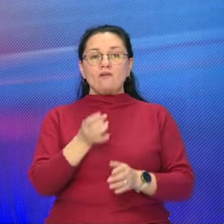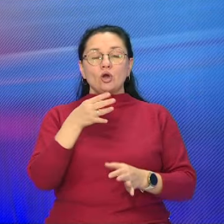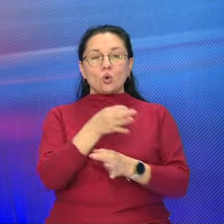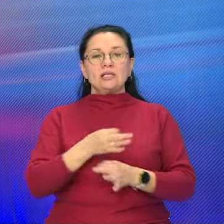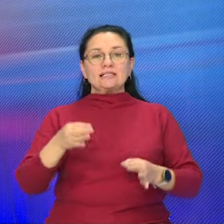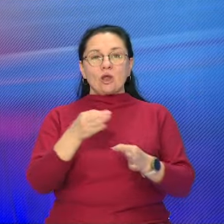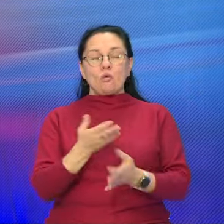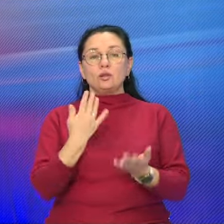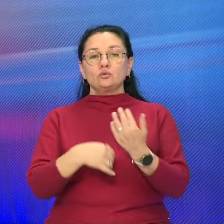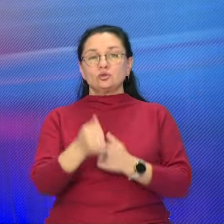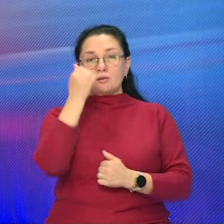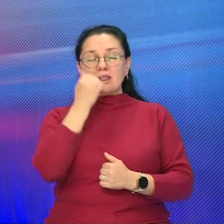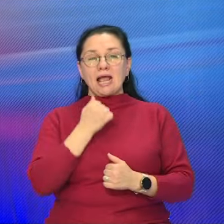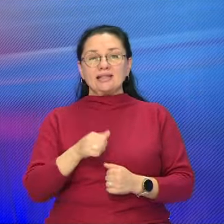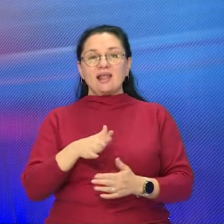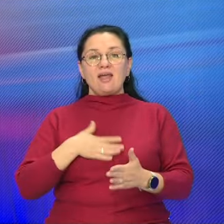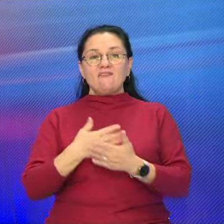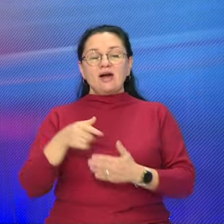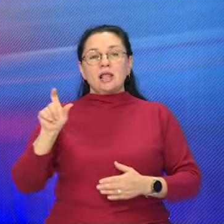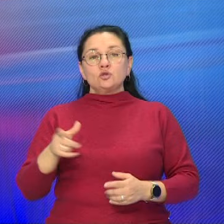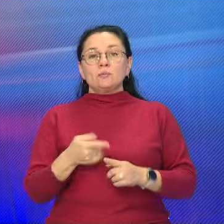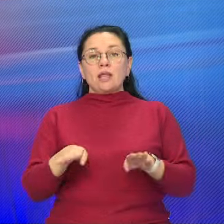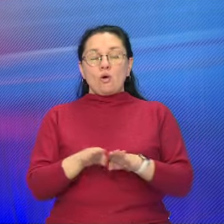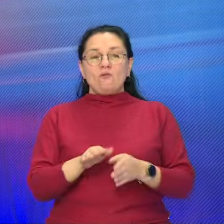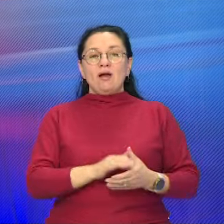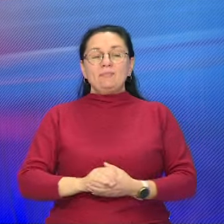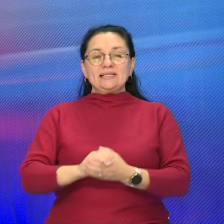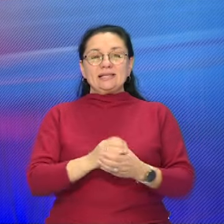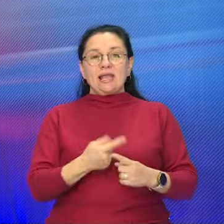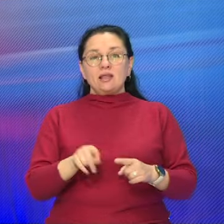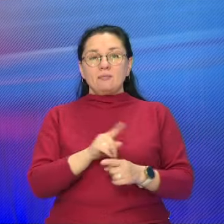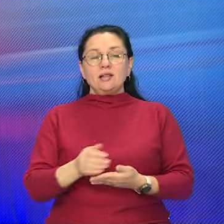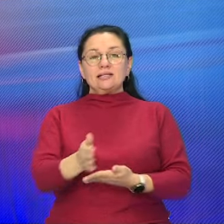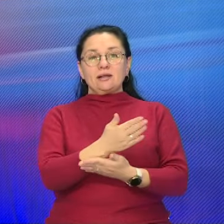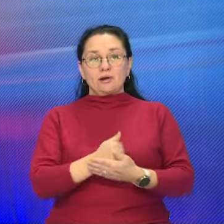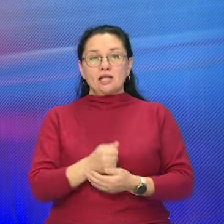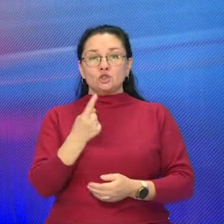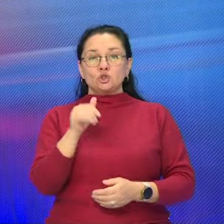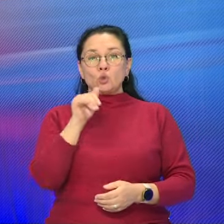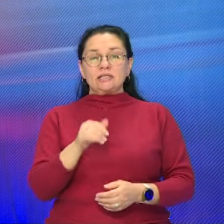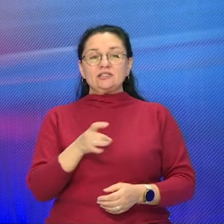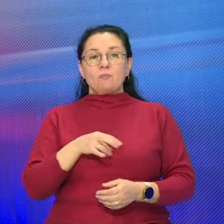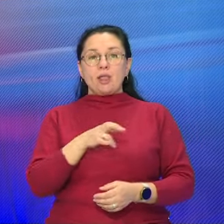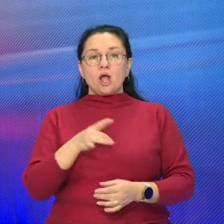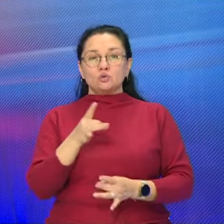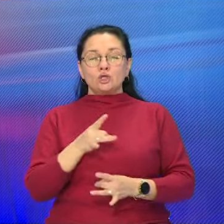сёлета, дзякуючы валанцёрам гэтай грамадскай арганізацыі, удалося сабраць 100 тысяч рублёў на аказанне дапамогі дзецям,